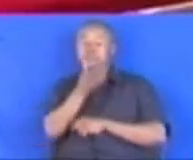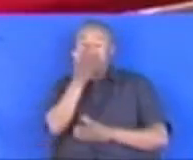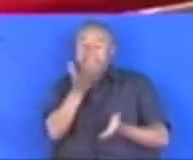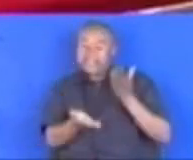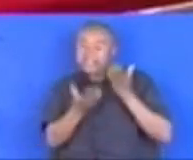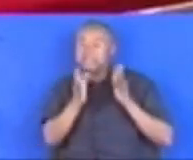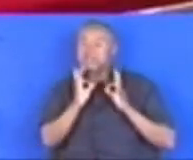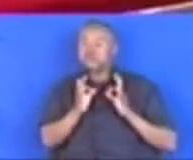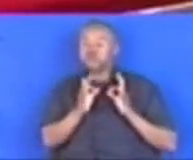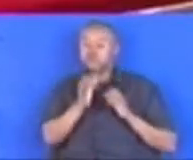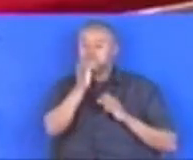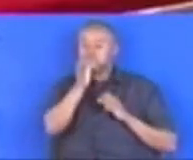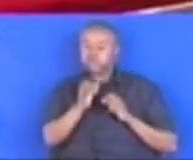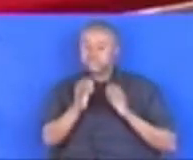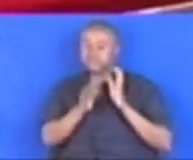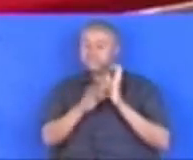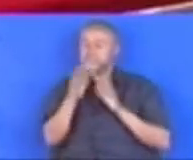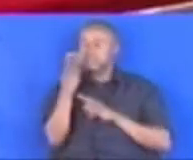yalikuwa mazuri kwa